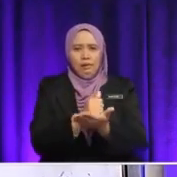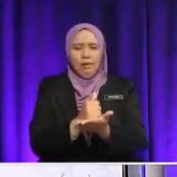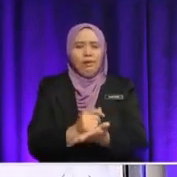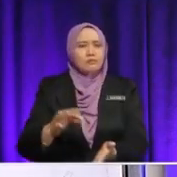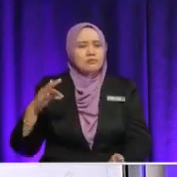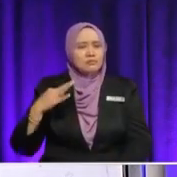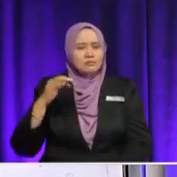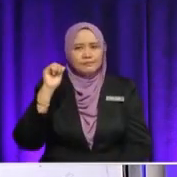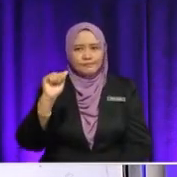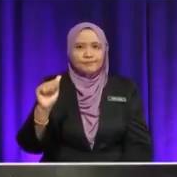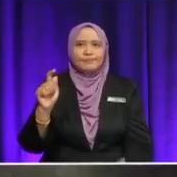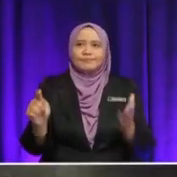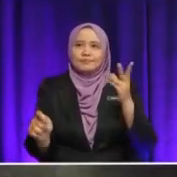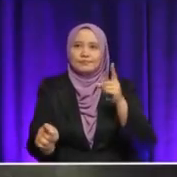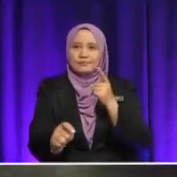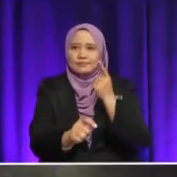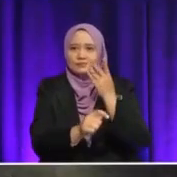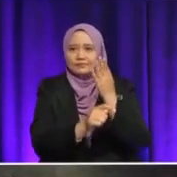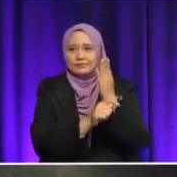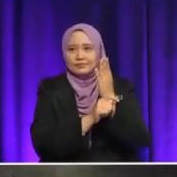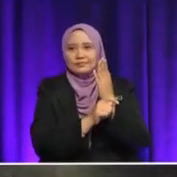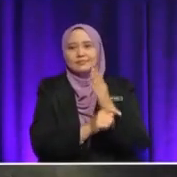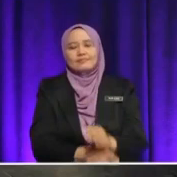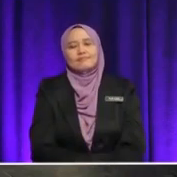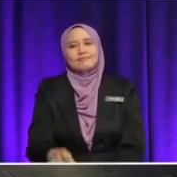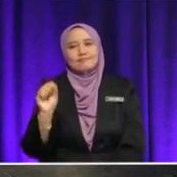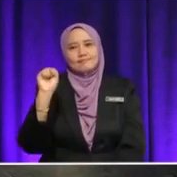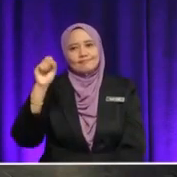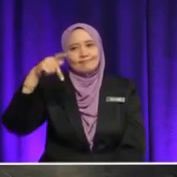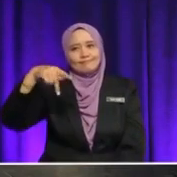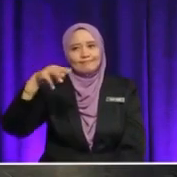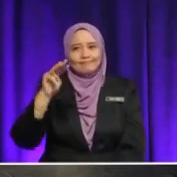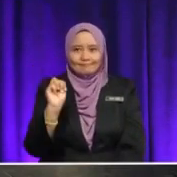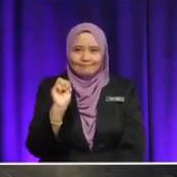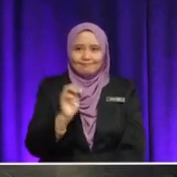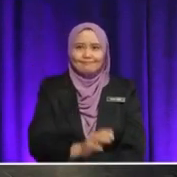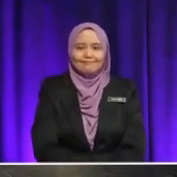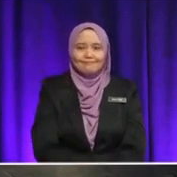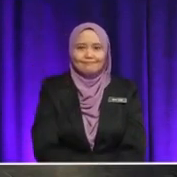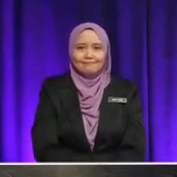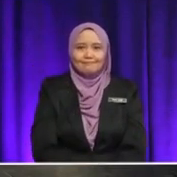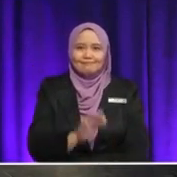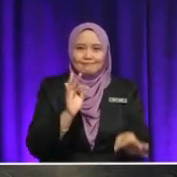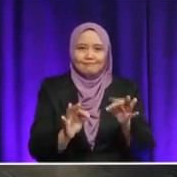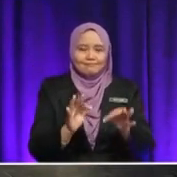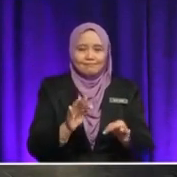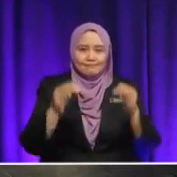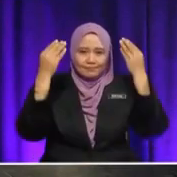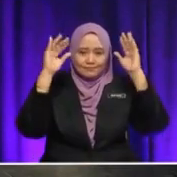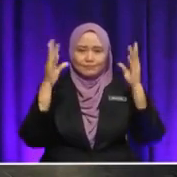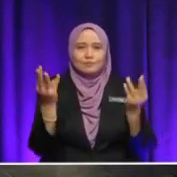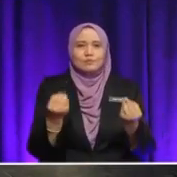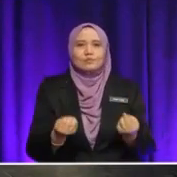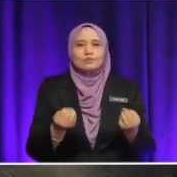SPM tanya diucapkan kepada murid-murid semua dancuk kalau guru-guru atau murina buah rujukan